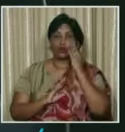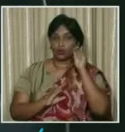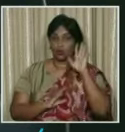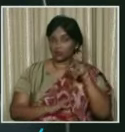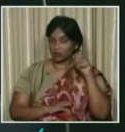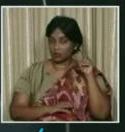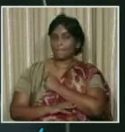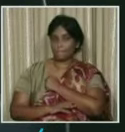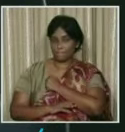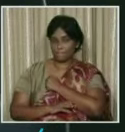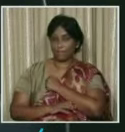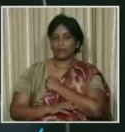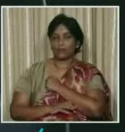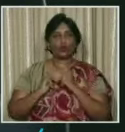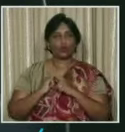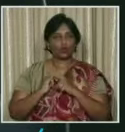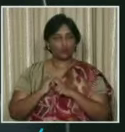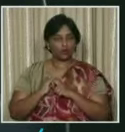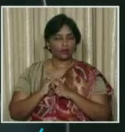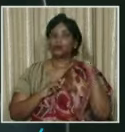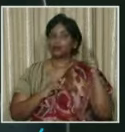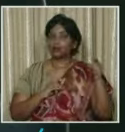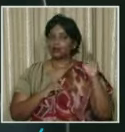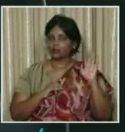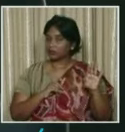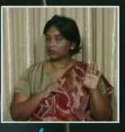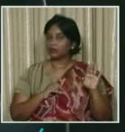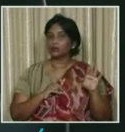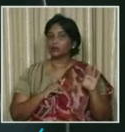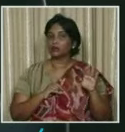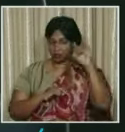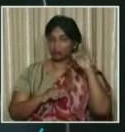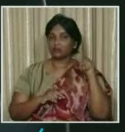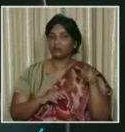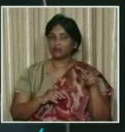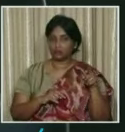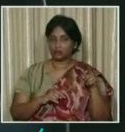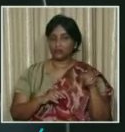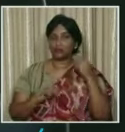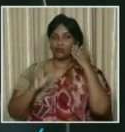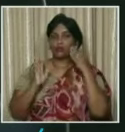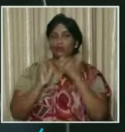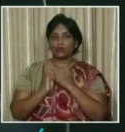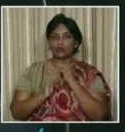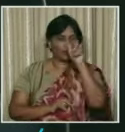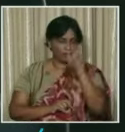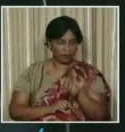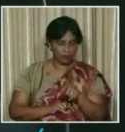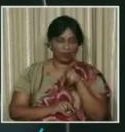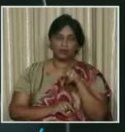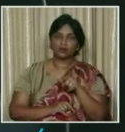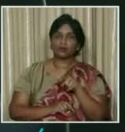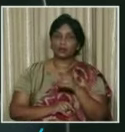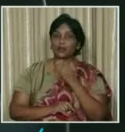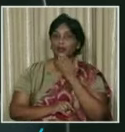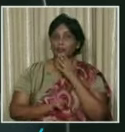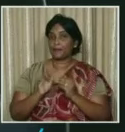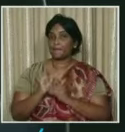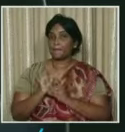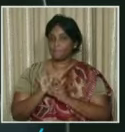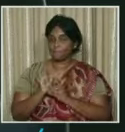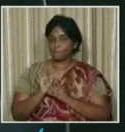හිටපු තානාපති උදයංග වීරතුන් එතුමා තමයි මිග් ගනුදෙනුව පිළිබඳව චෝදනා ලැබූ පුද්ගලයෙක්. ඇමරිකන් ඩොලර්